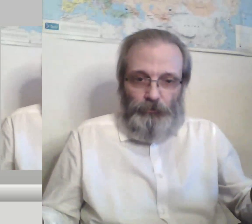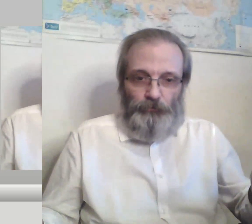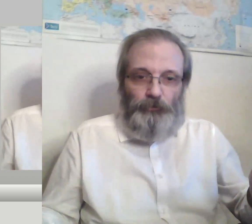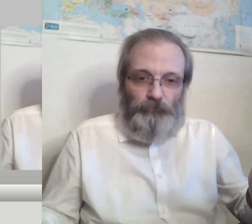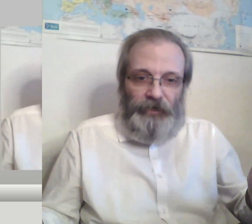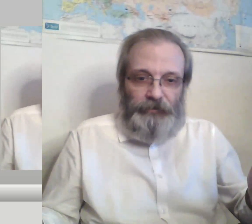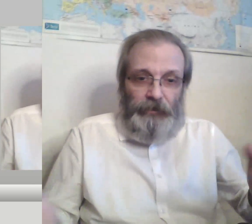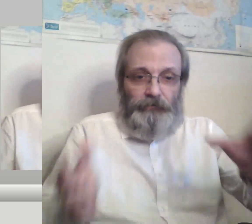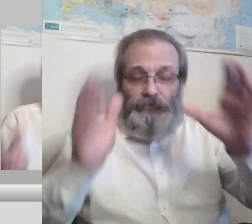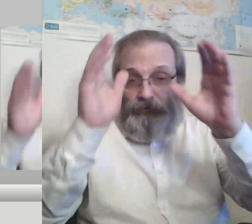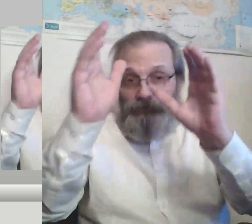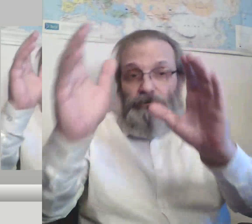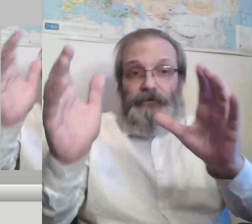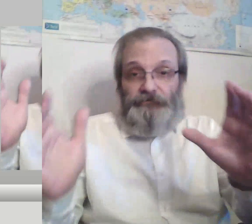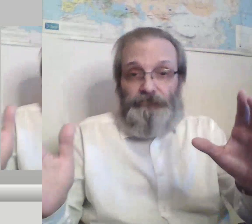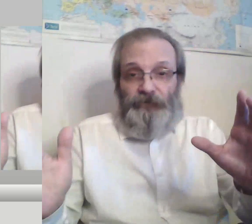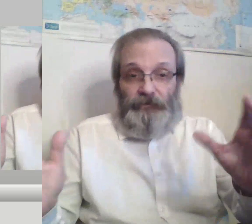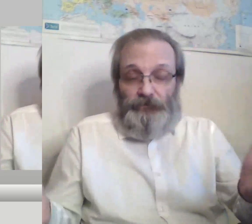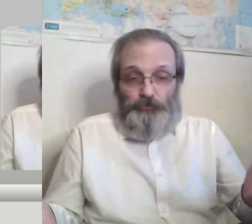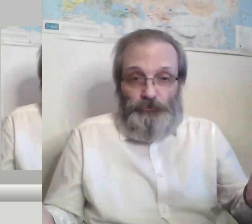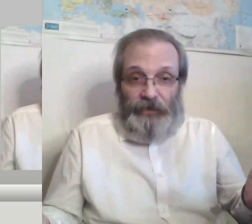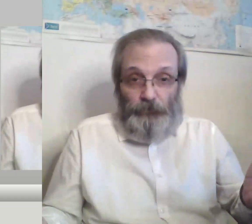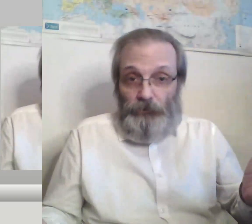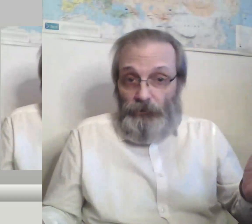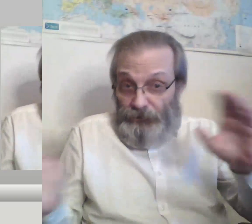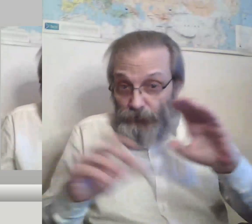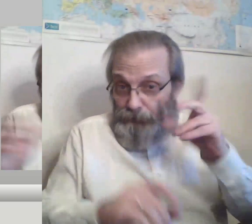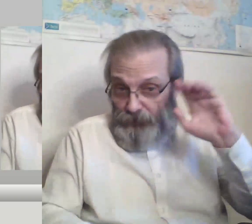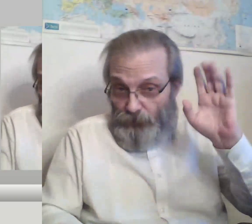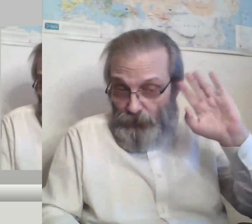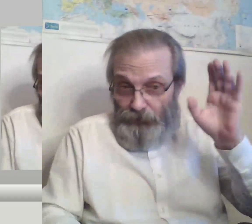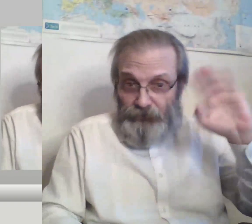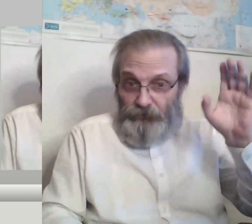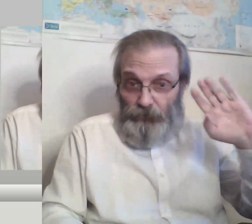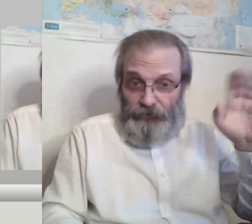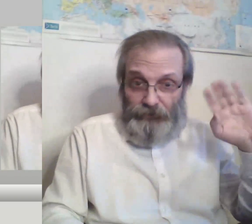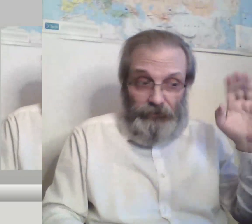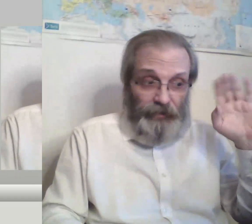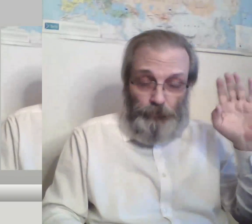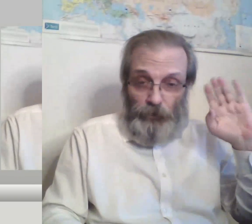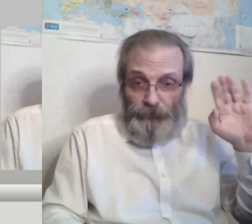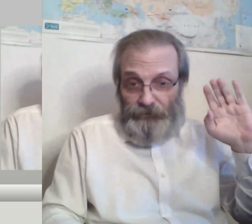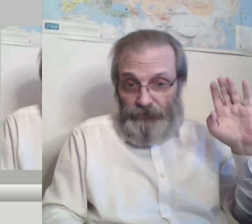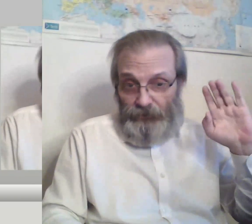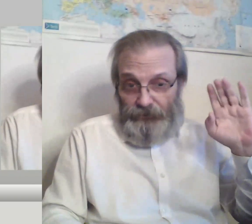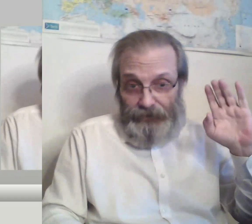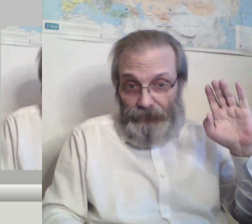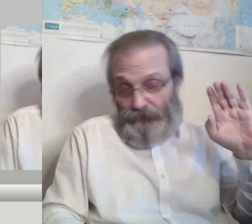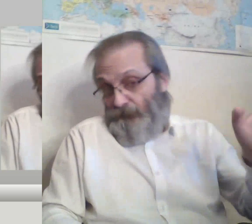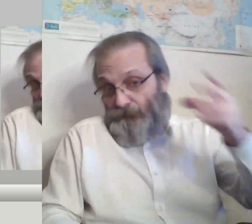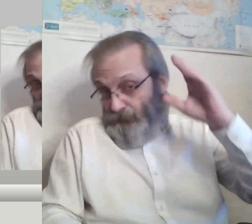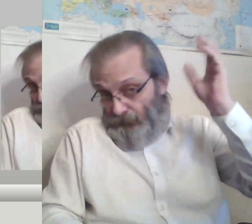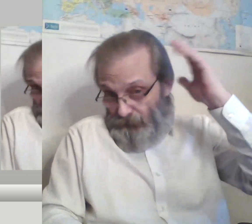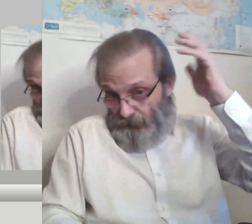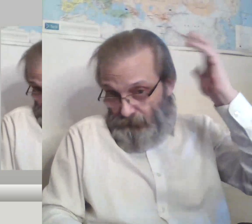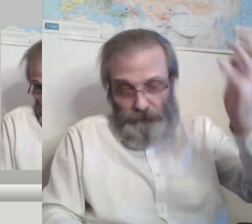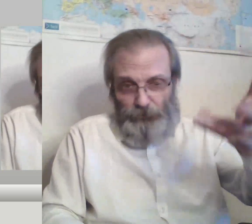rapporti con l'Unione Sovietica eh s'è fatta il suo stato che non è piccolo Eh perché guarda che hanno più abitanti